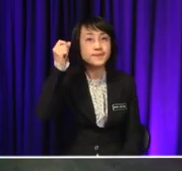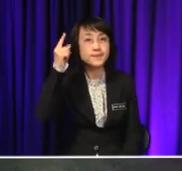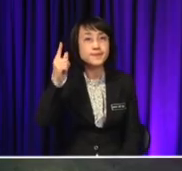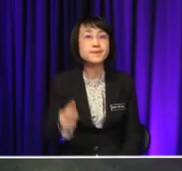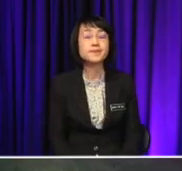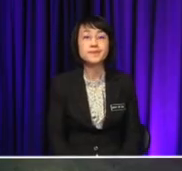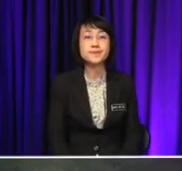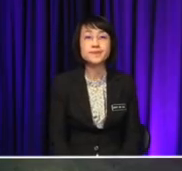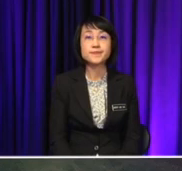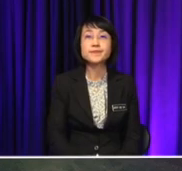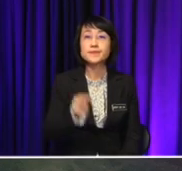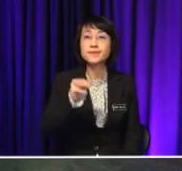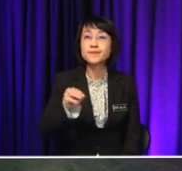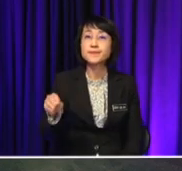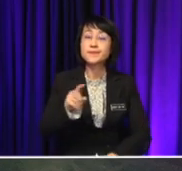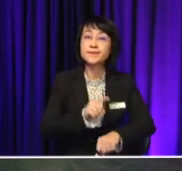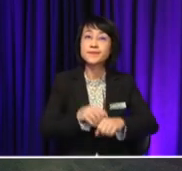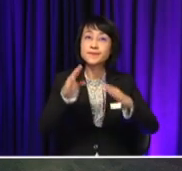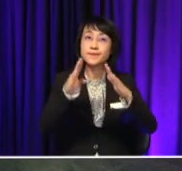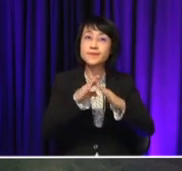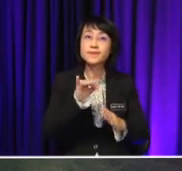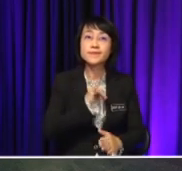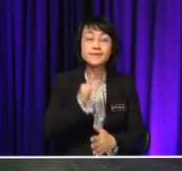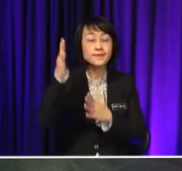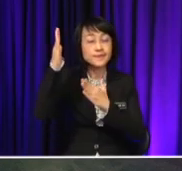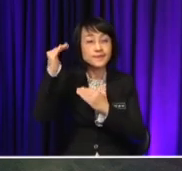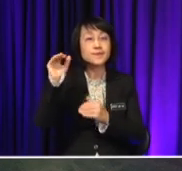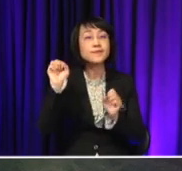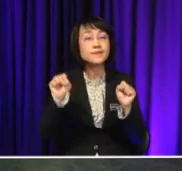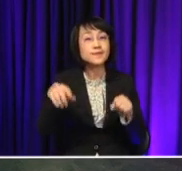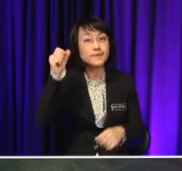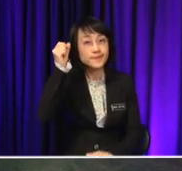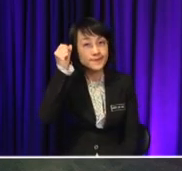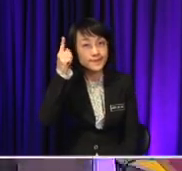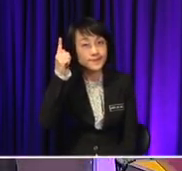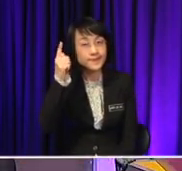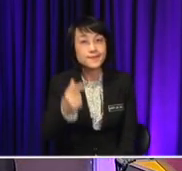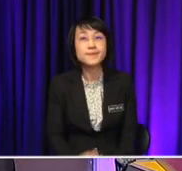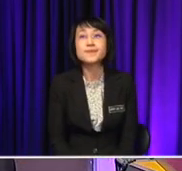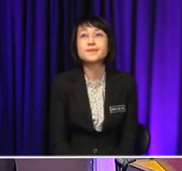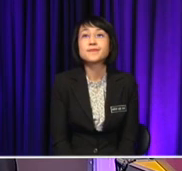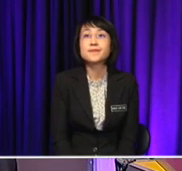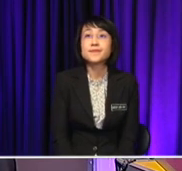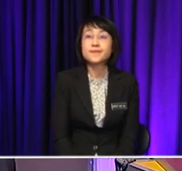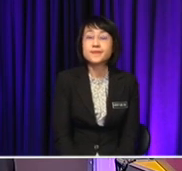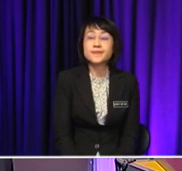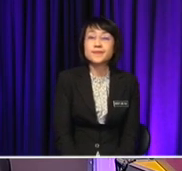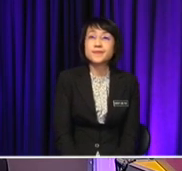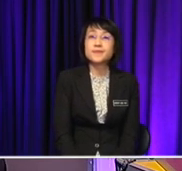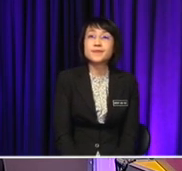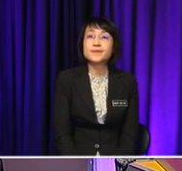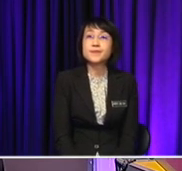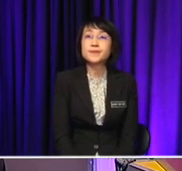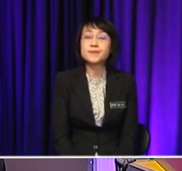di rumah paham dan dapat fokus kepada nih jadi saya bagi poin-poin di sini poin